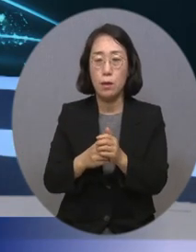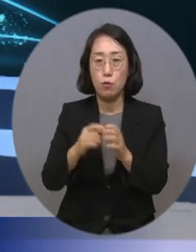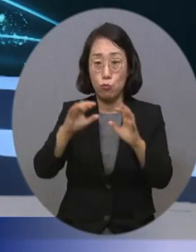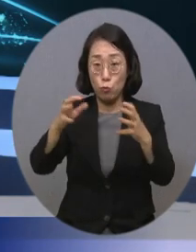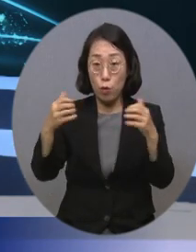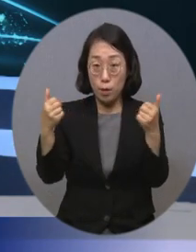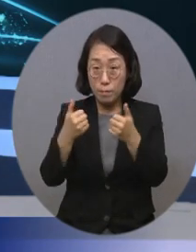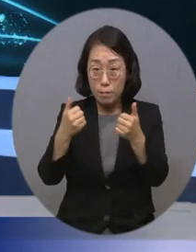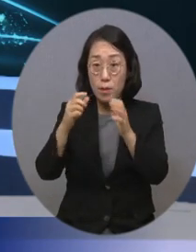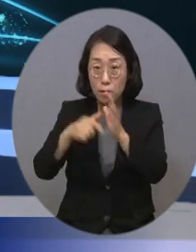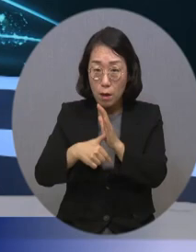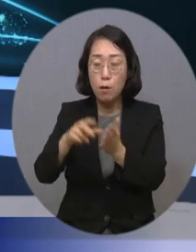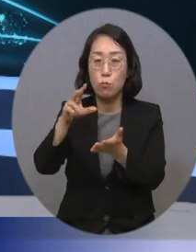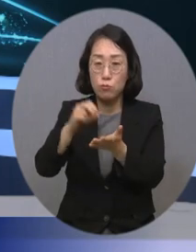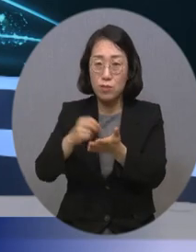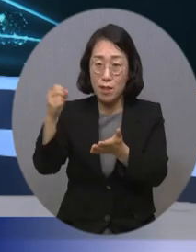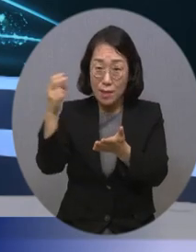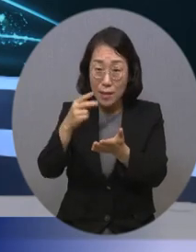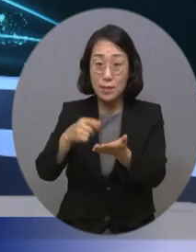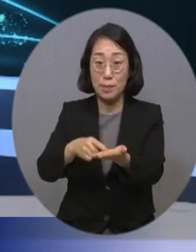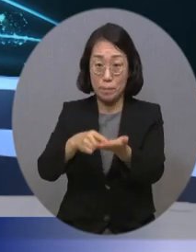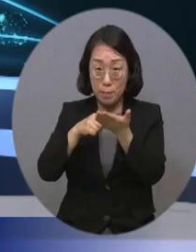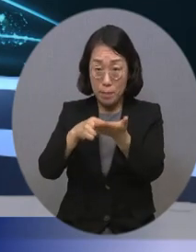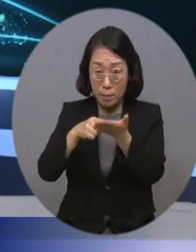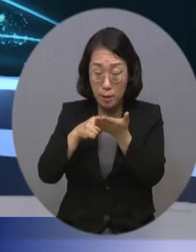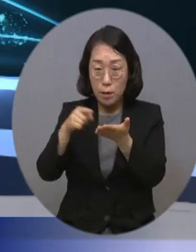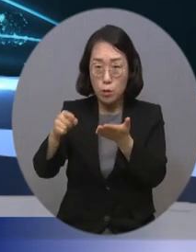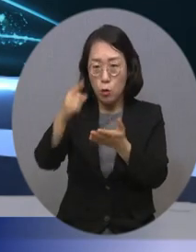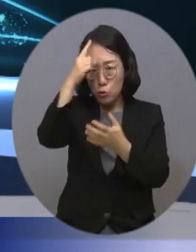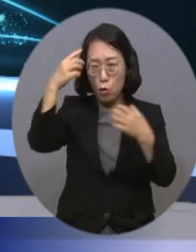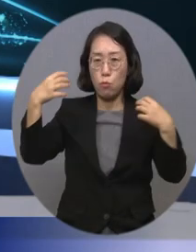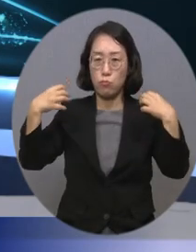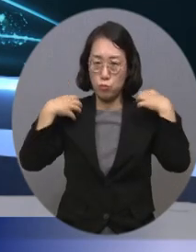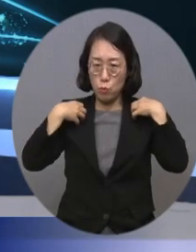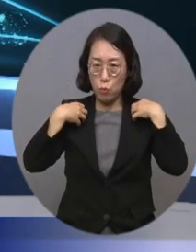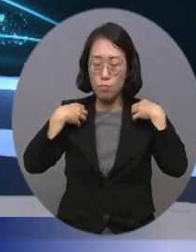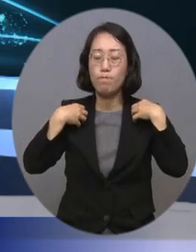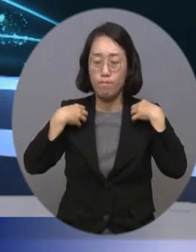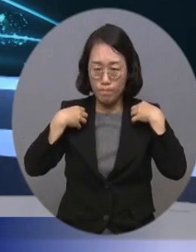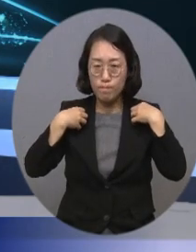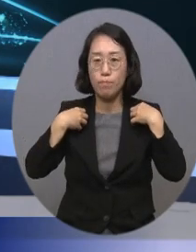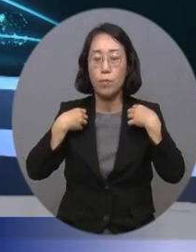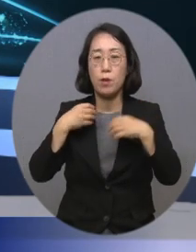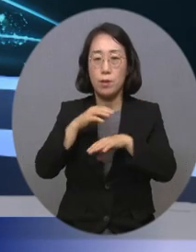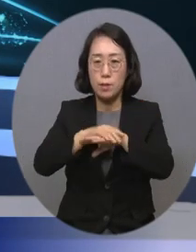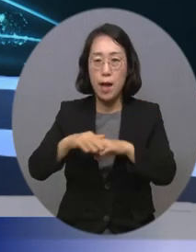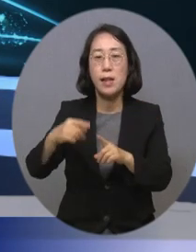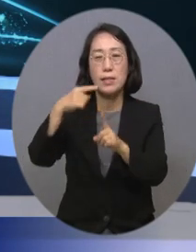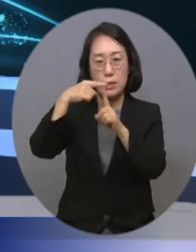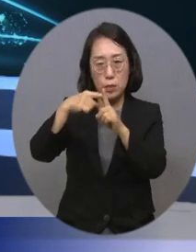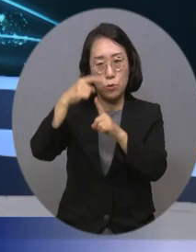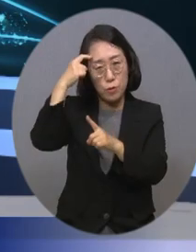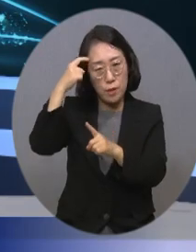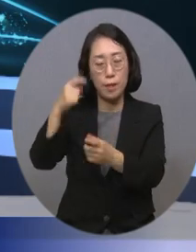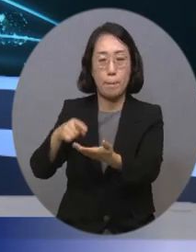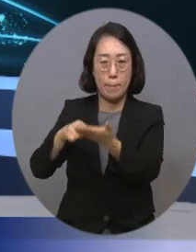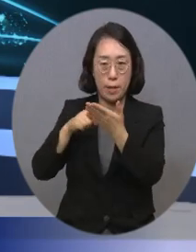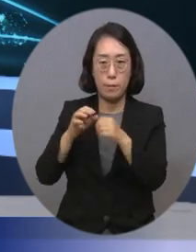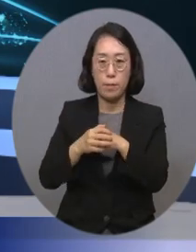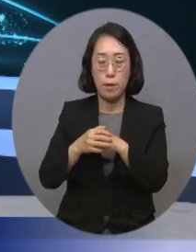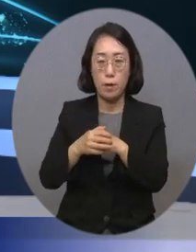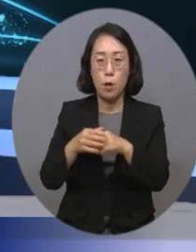통해 다시 한번 문제가 제기되면서 정부도 긍정적인 답변을 했습니다. 동등한 인권을 가진